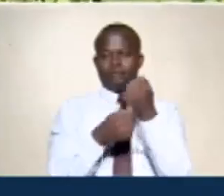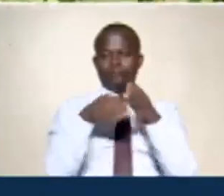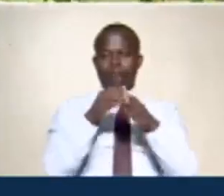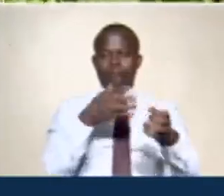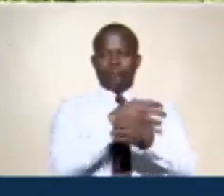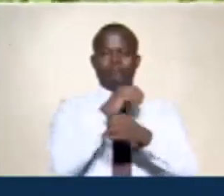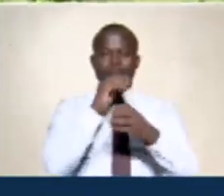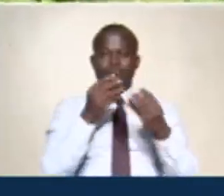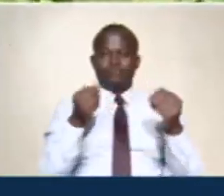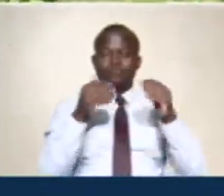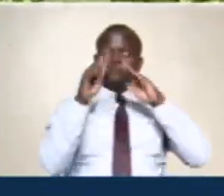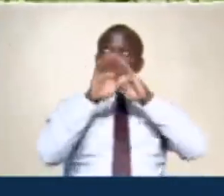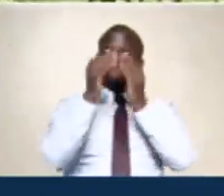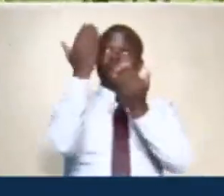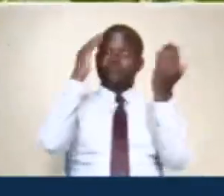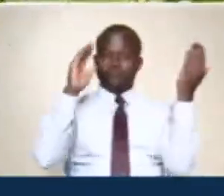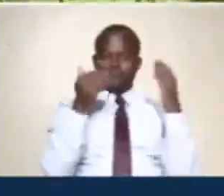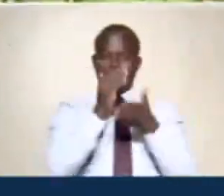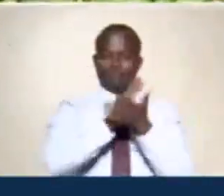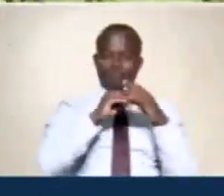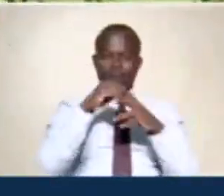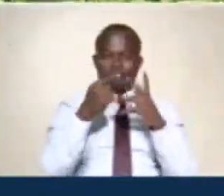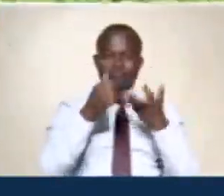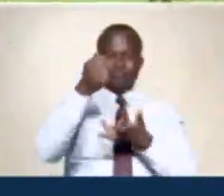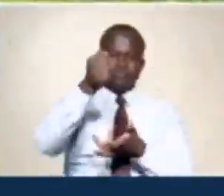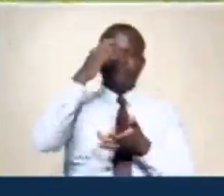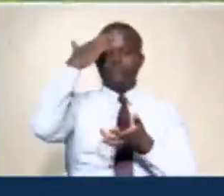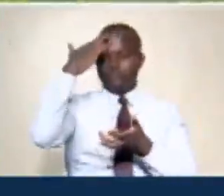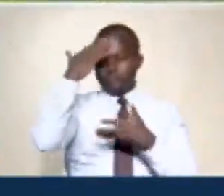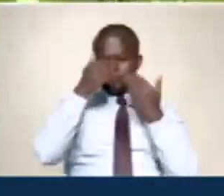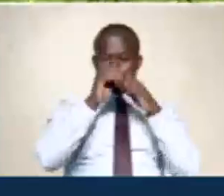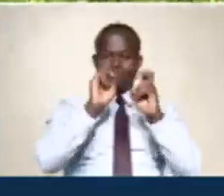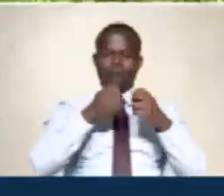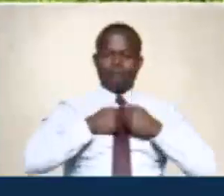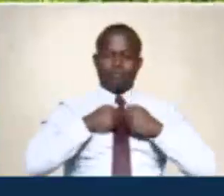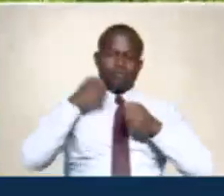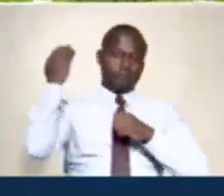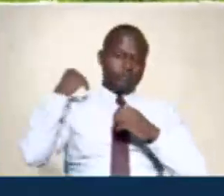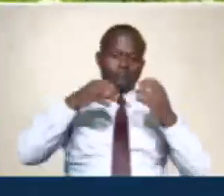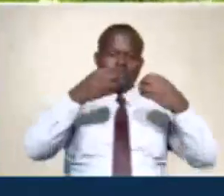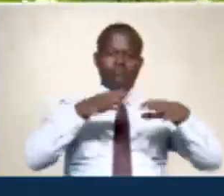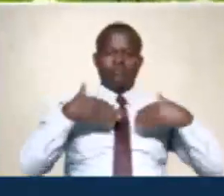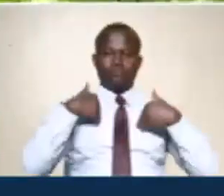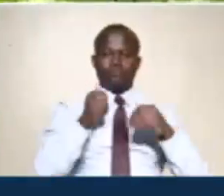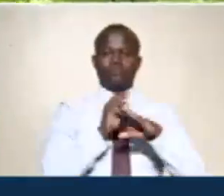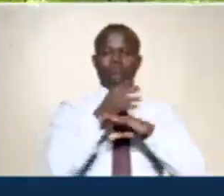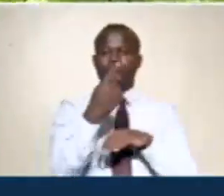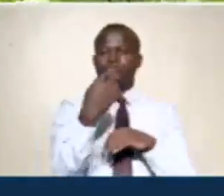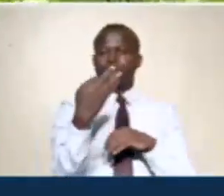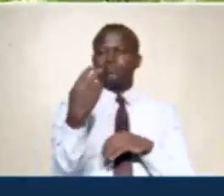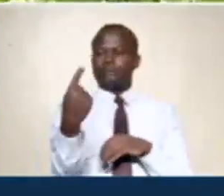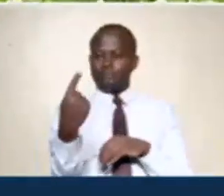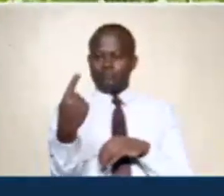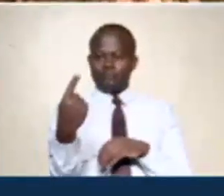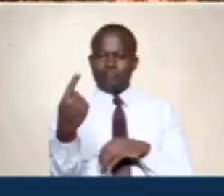butangiza ikirere no guhangana n'indagurika y'ikirere ni bimwe mu byo ingengo y'imari yazirikanye bitewe n'uko u Rwanda ruhetse gutakaza ubuzima bw'abagera ku